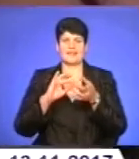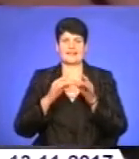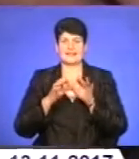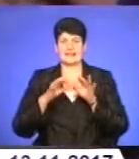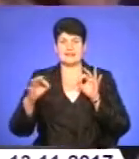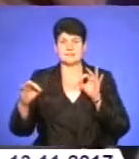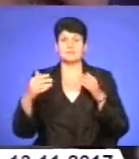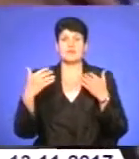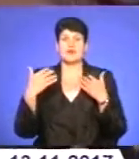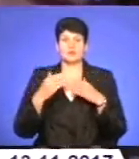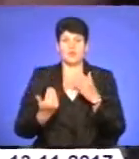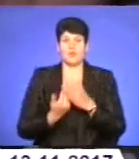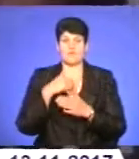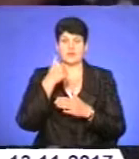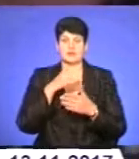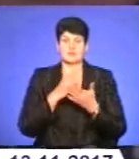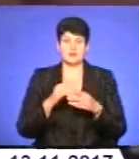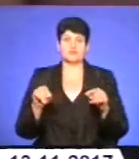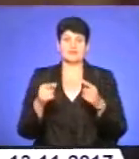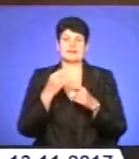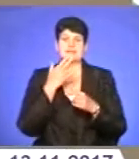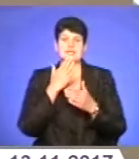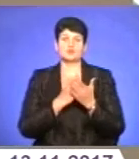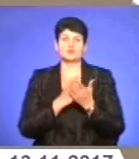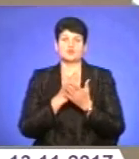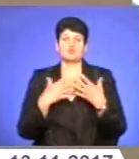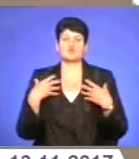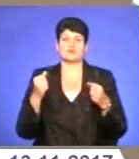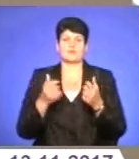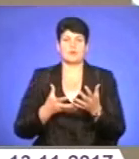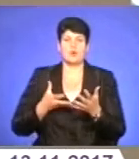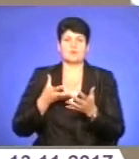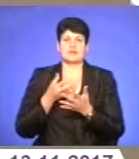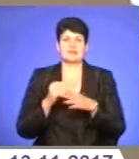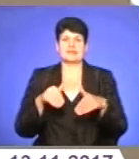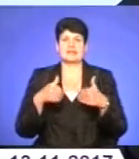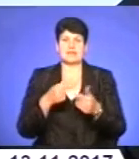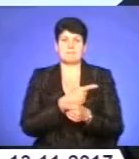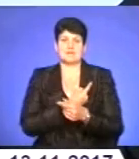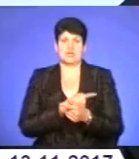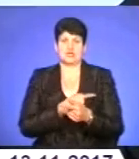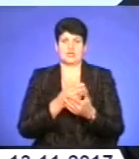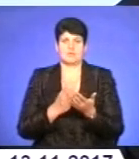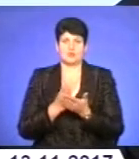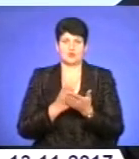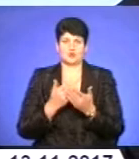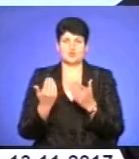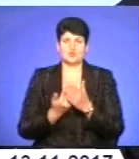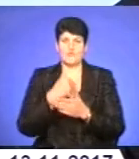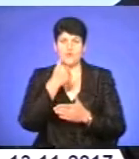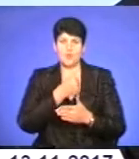нового року в Україні мають створити Національну службу здоров'я, яка проплачуватиме надання медичних послуг. З нового року